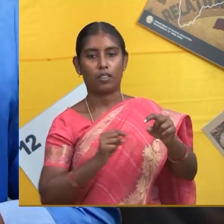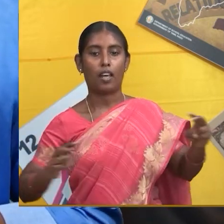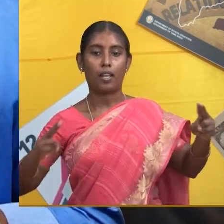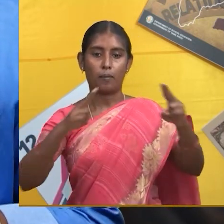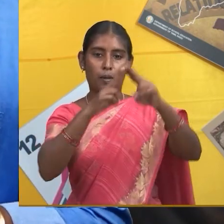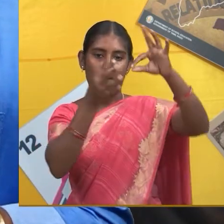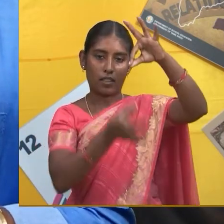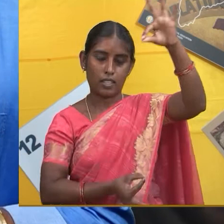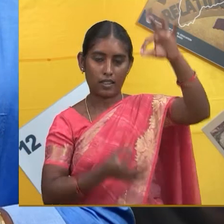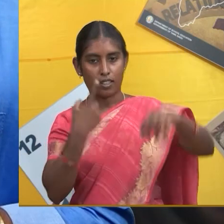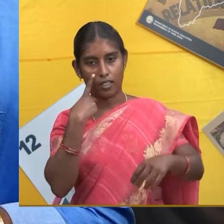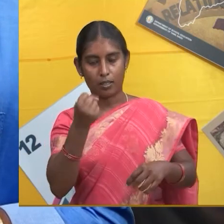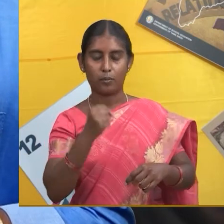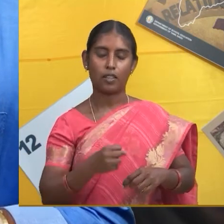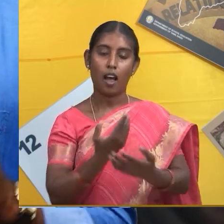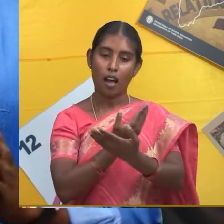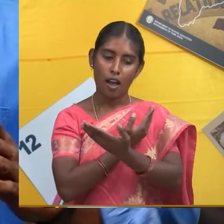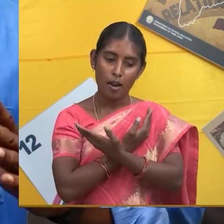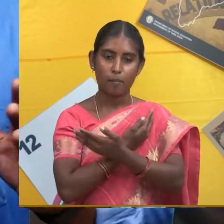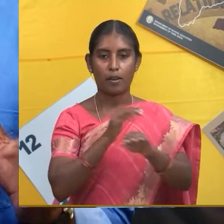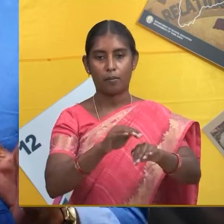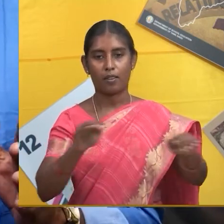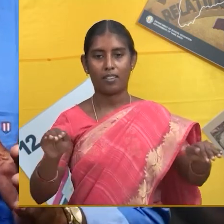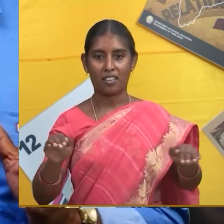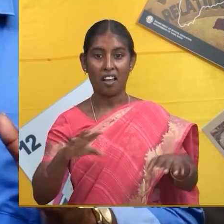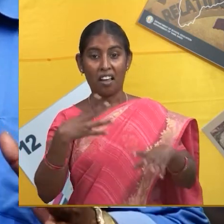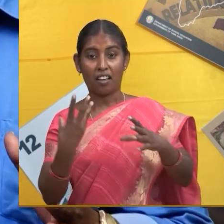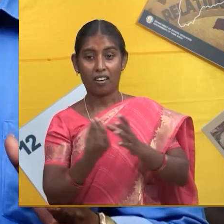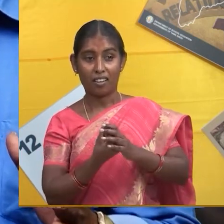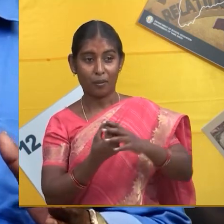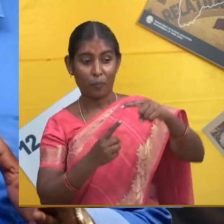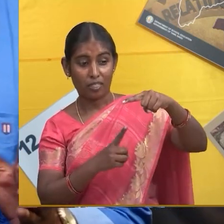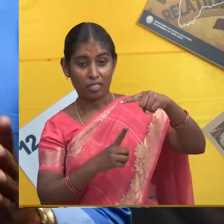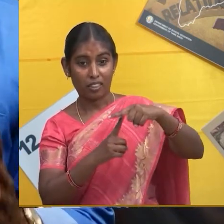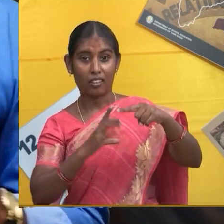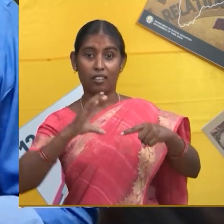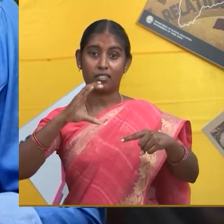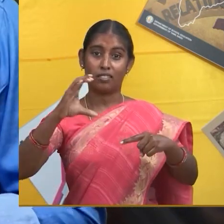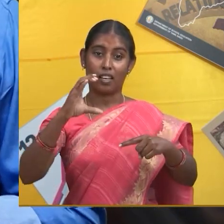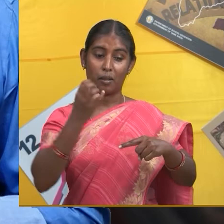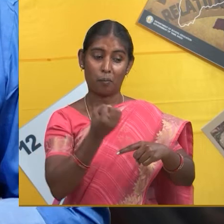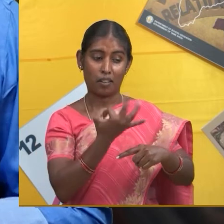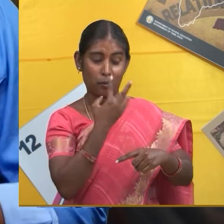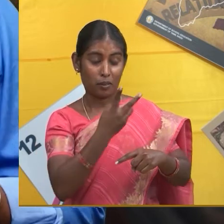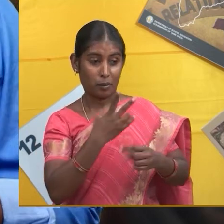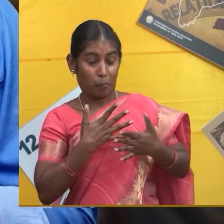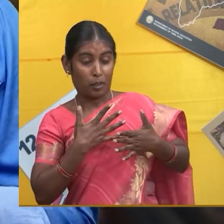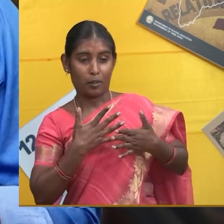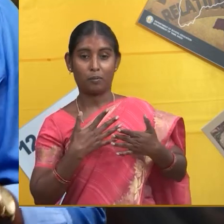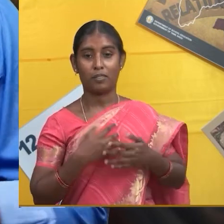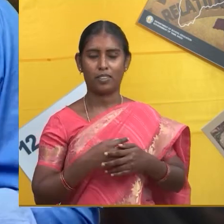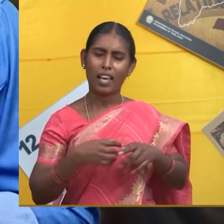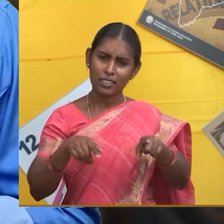வந்துக்கரும் அறு காலரி பத்திக்கலறி domin aliens